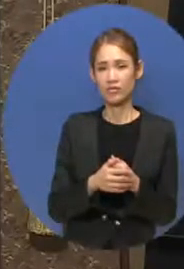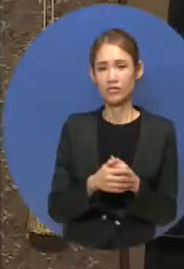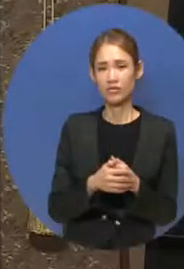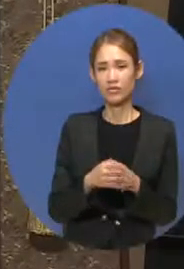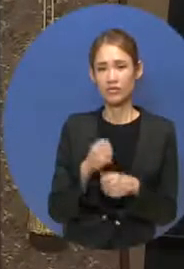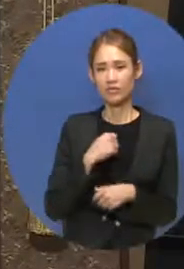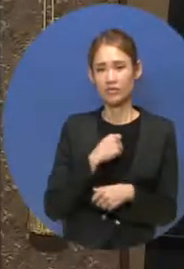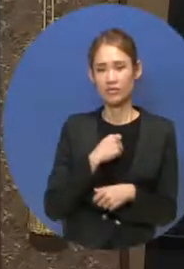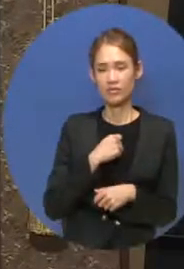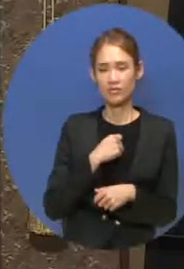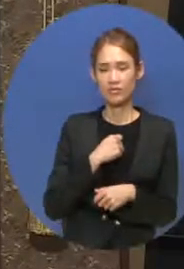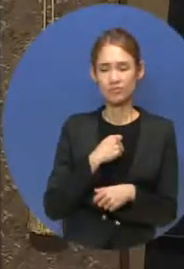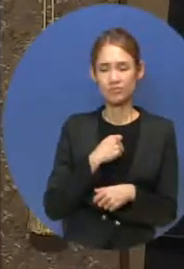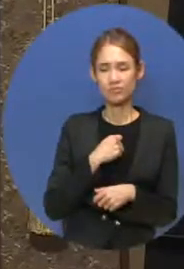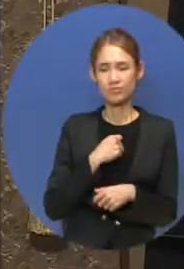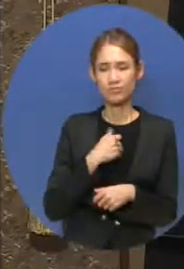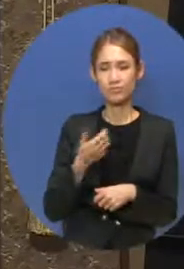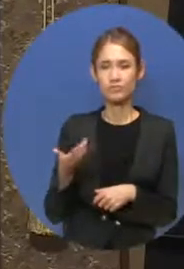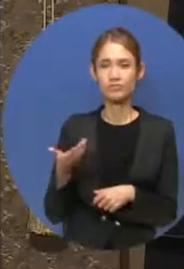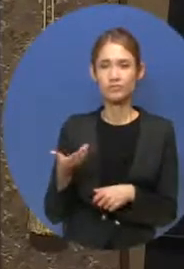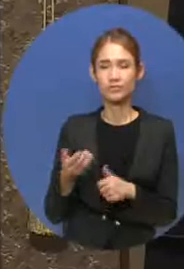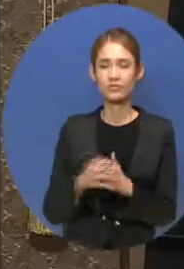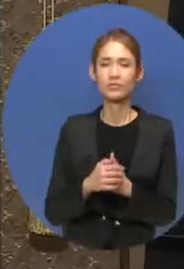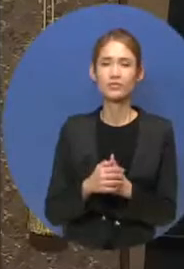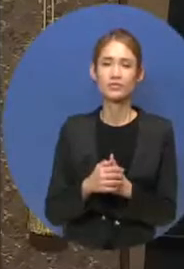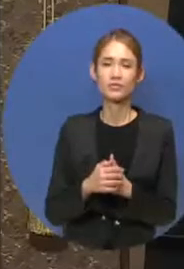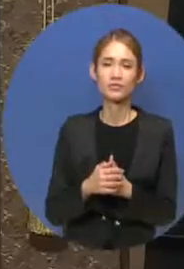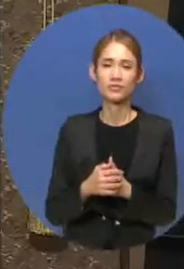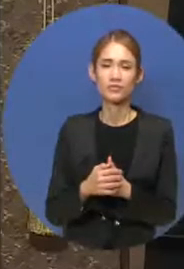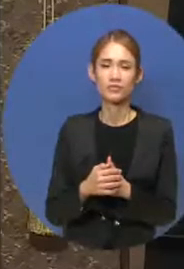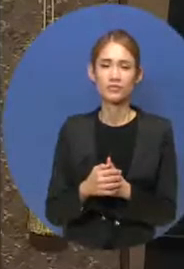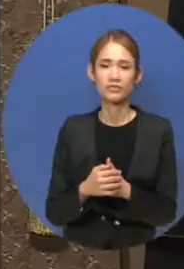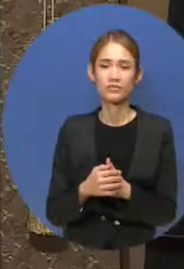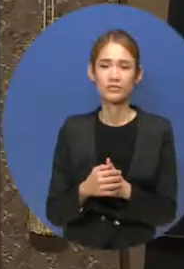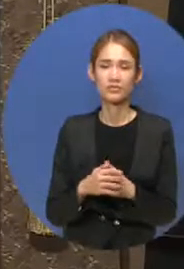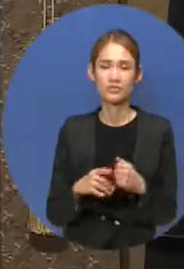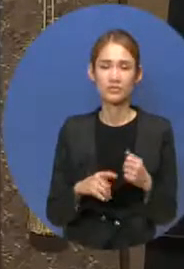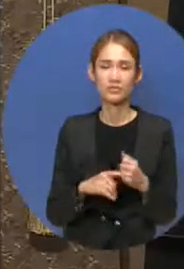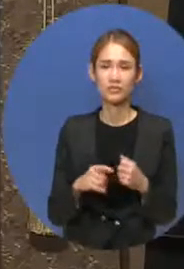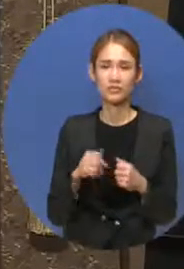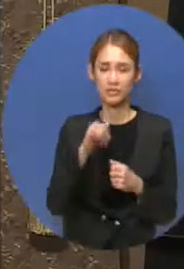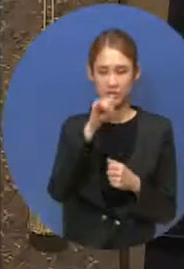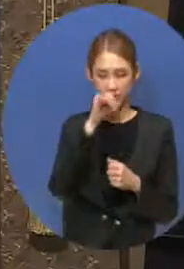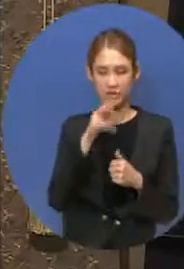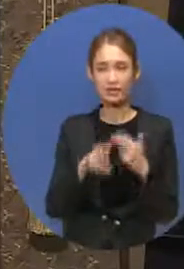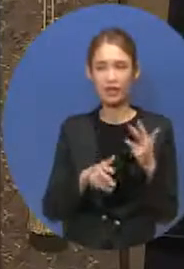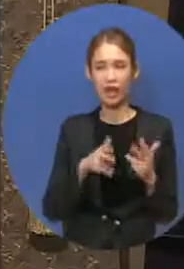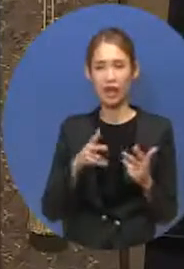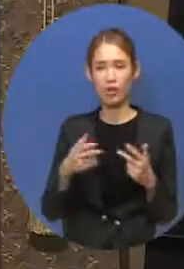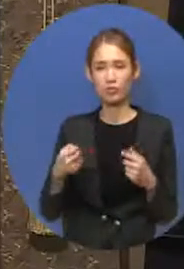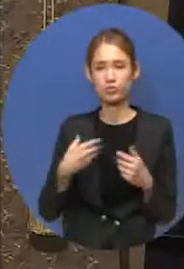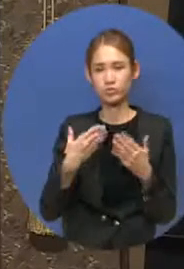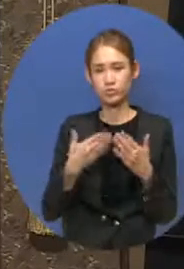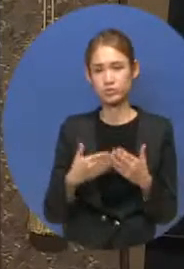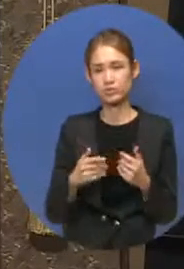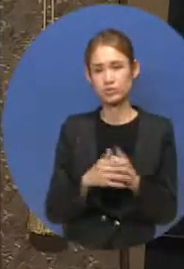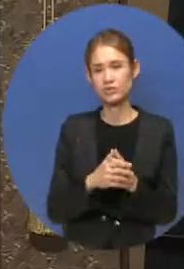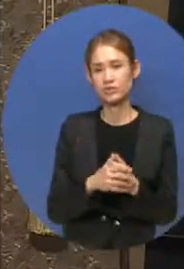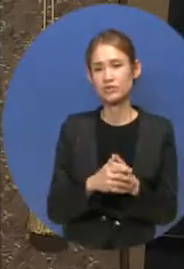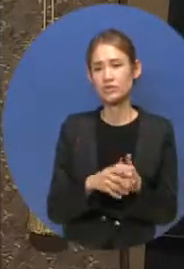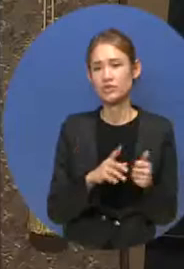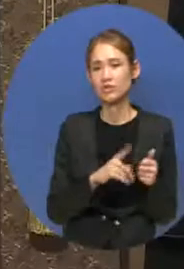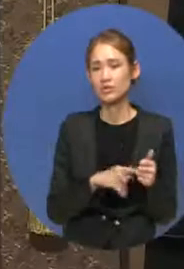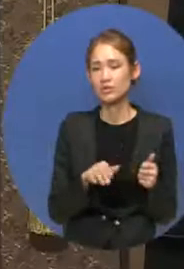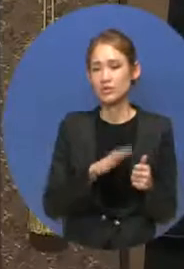정말 뭐 정말 뭐 가슴 아프면서도 네. 아, 참 의미 있는 사업을 우리가 하고 있구나. 그래서